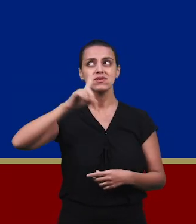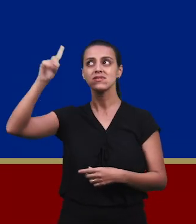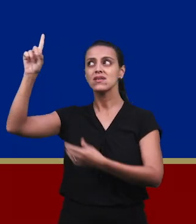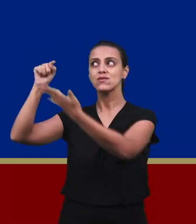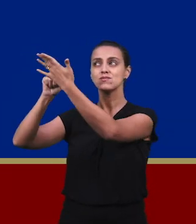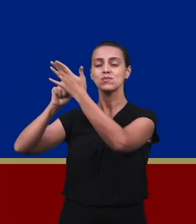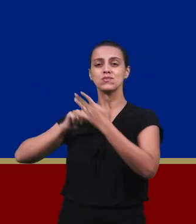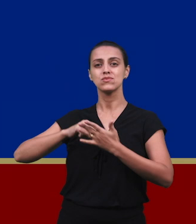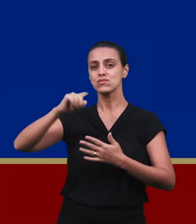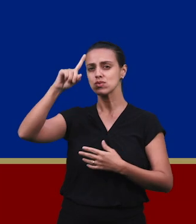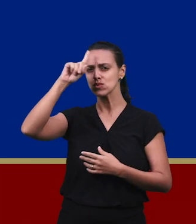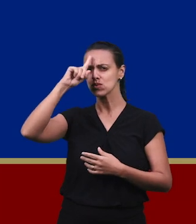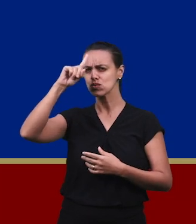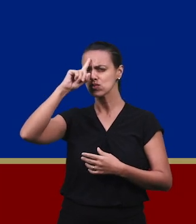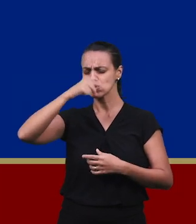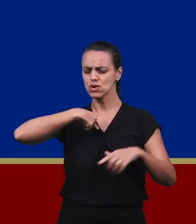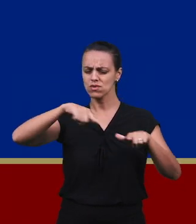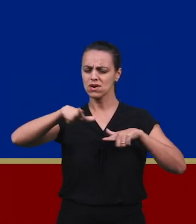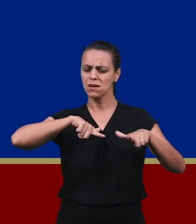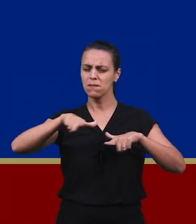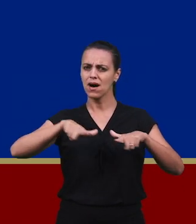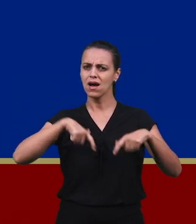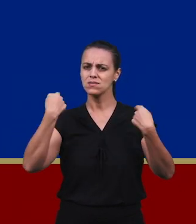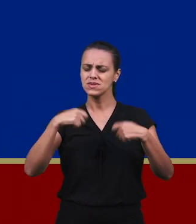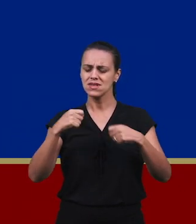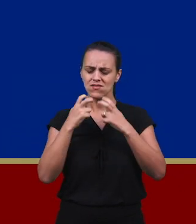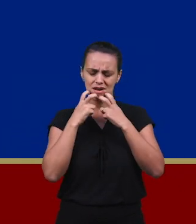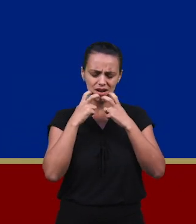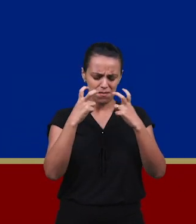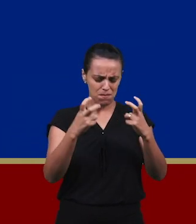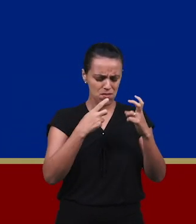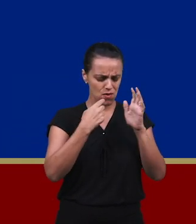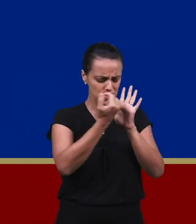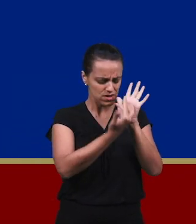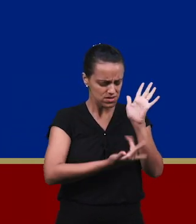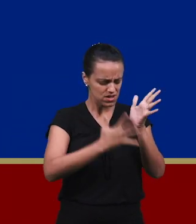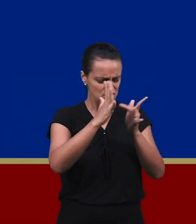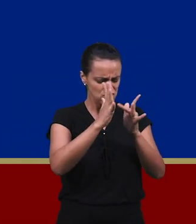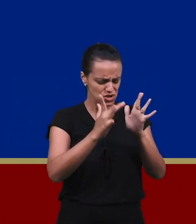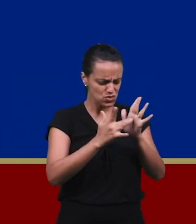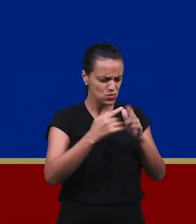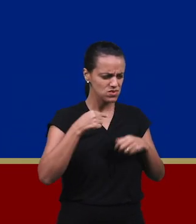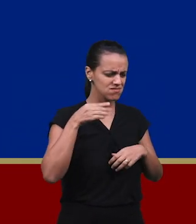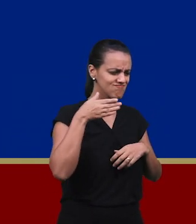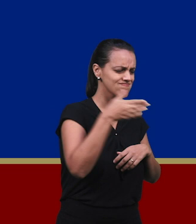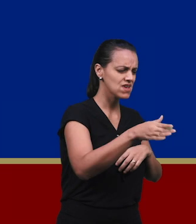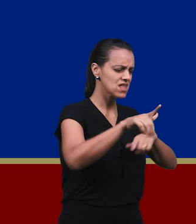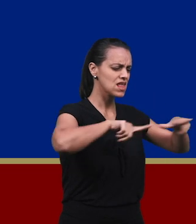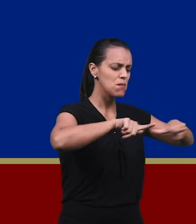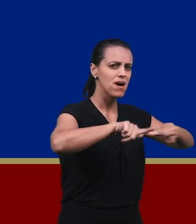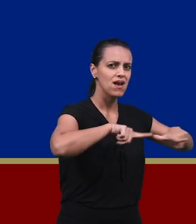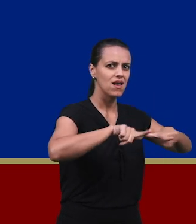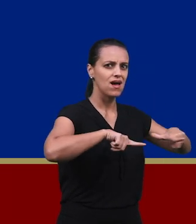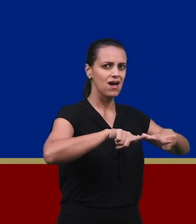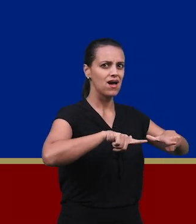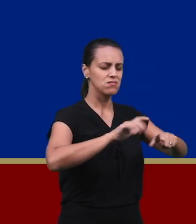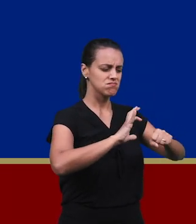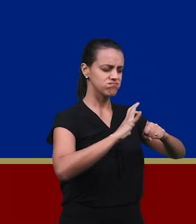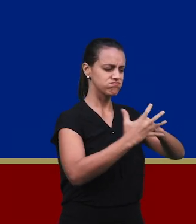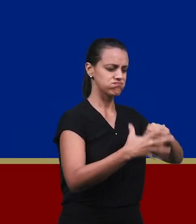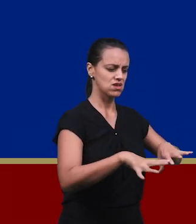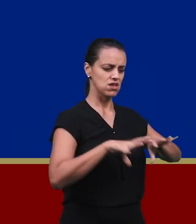chaque jour de travail, je devrais être dans la prière par le sang de Jésus, afin d'avoir la délivrance de